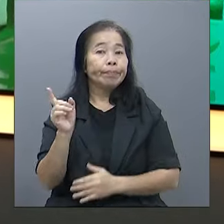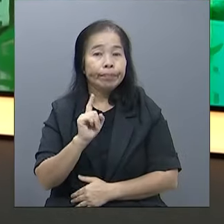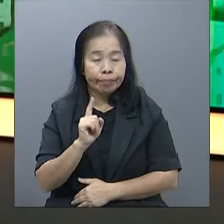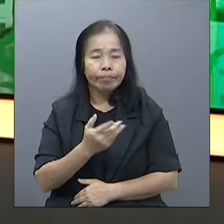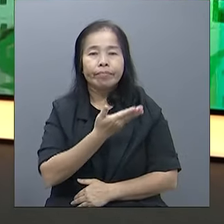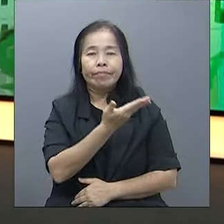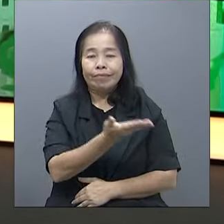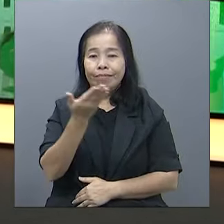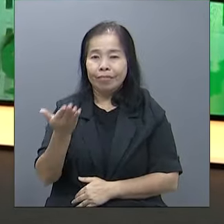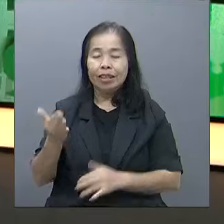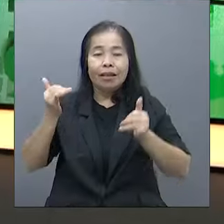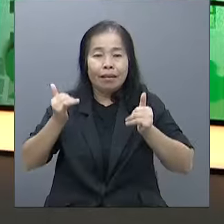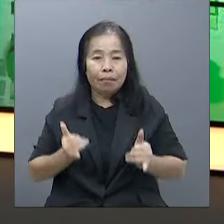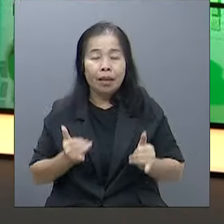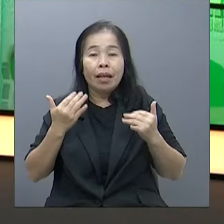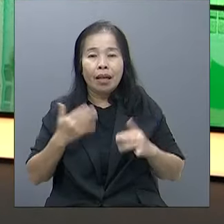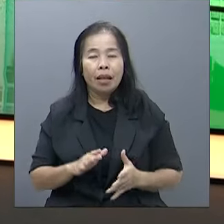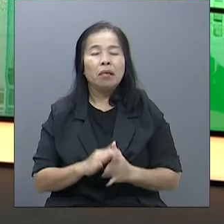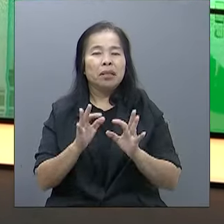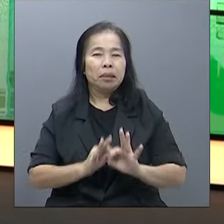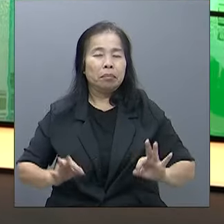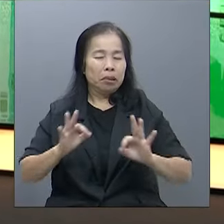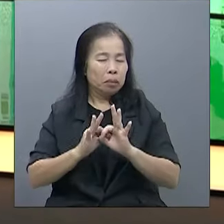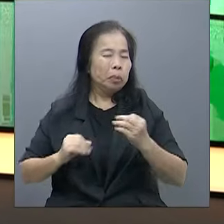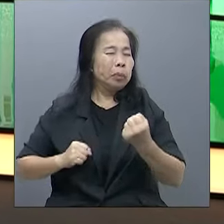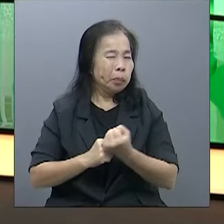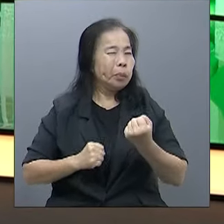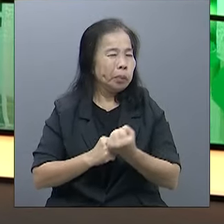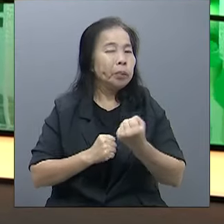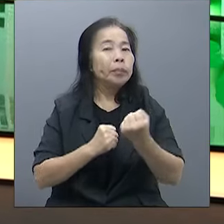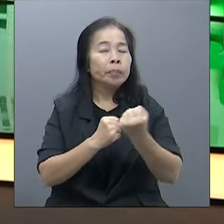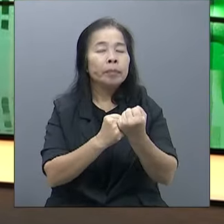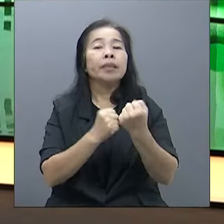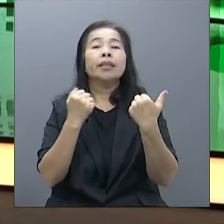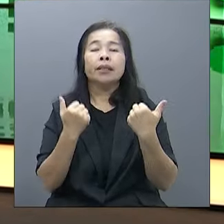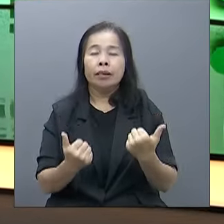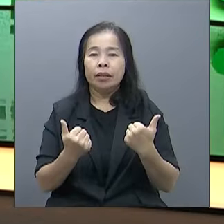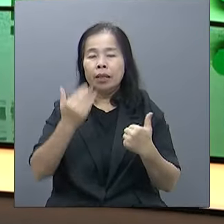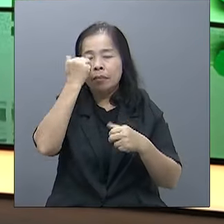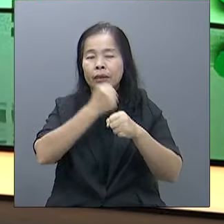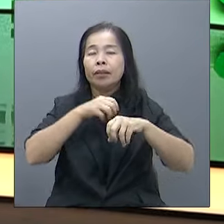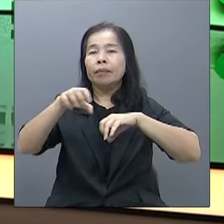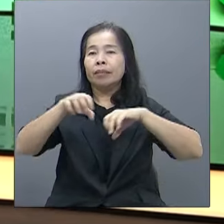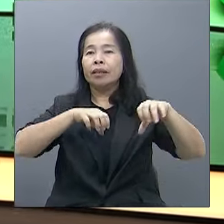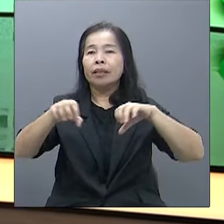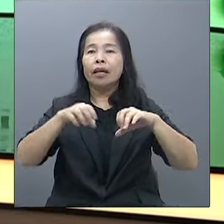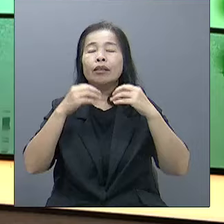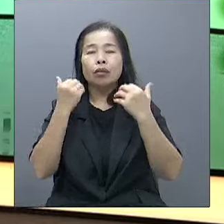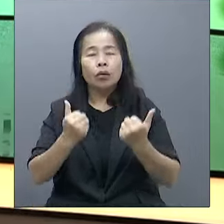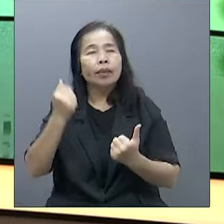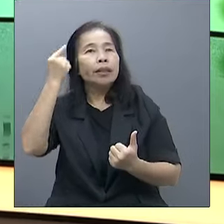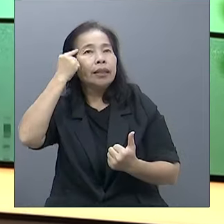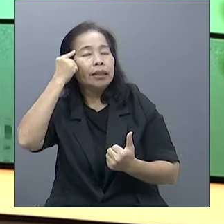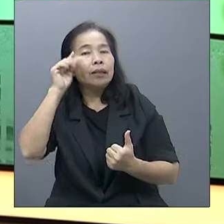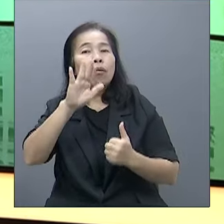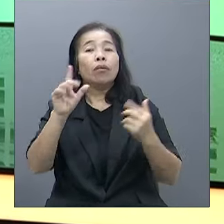ท่านก็มาต้องบอกว่าสองท่านนี้เป็นหัวเรี่ยวหัวแรงในการผลักดันให้บางเรื่องบางอย่างที่มุมมองสังคม